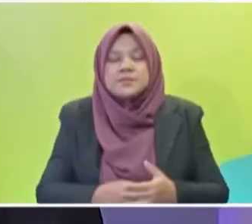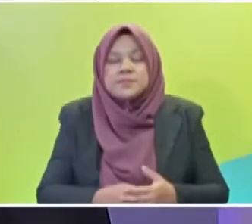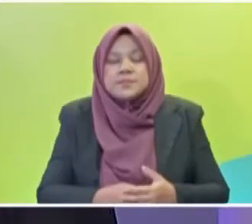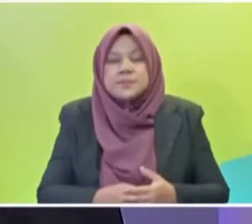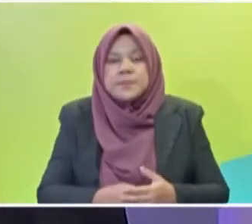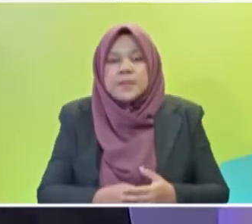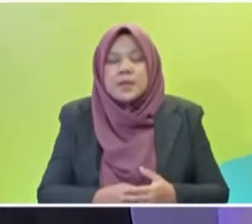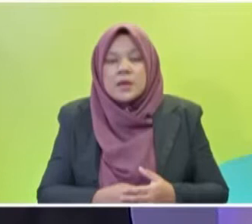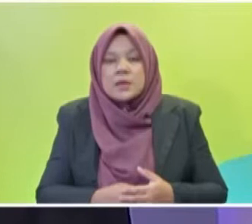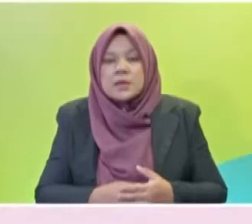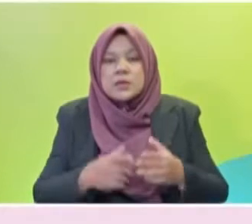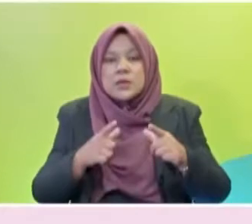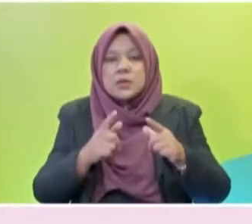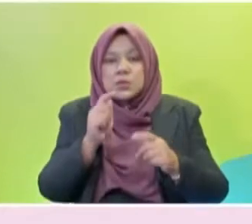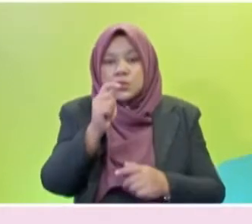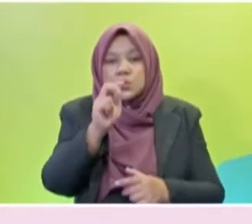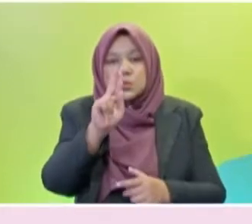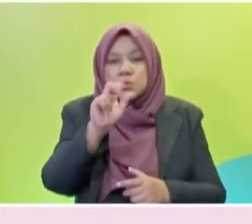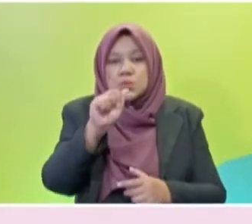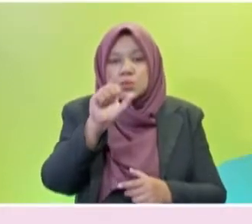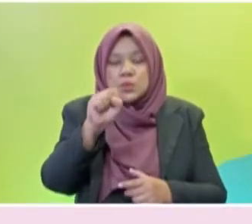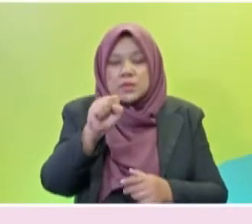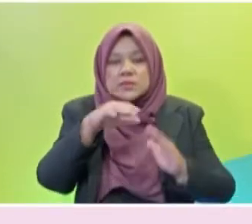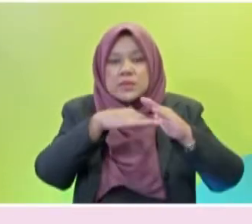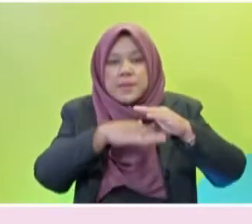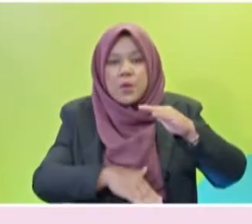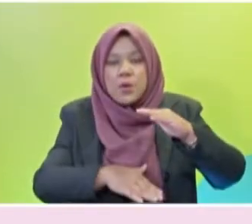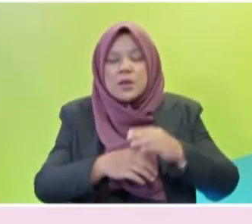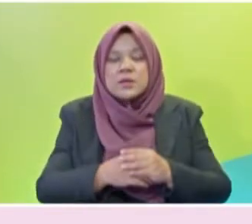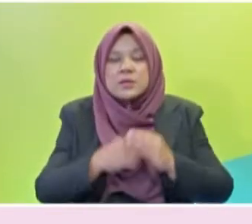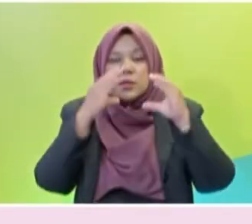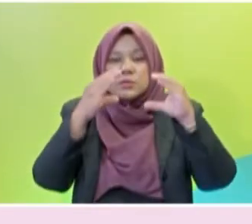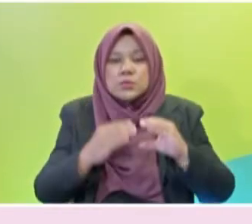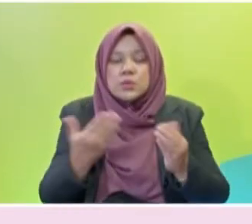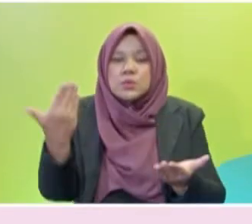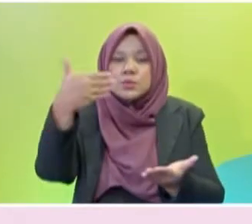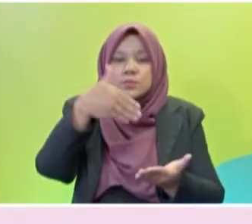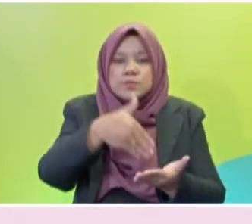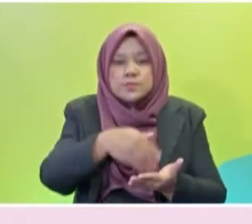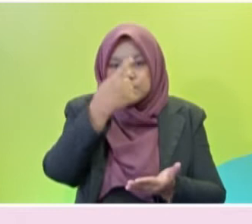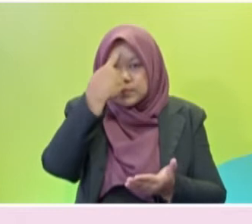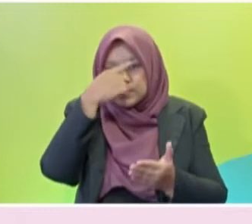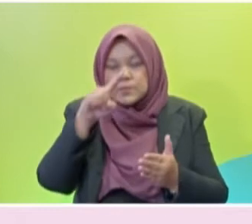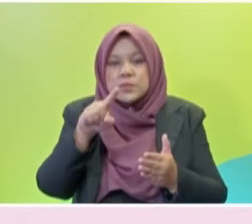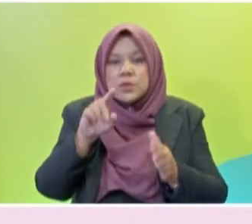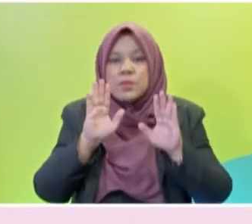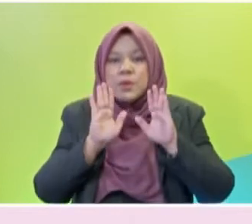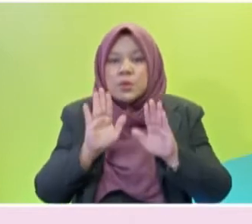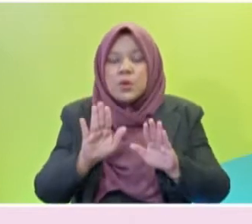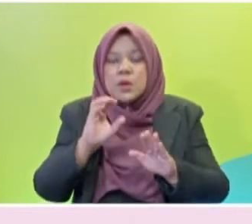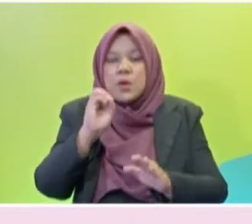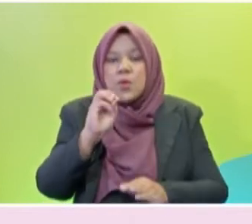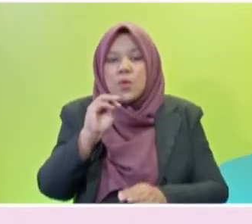itu adalah tuas ditolak ke bawah dan secara berulang untuk menolak umbuh besar